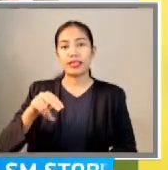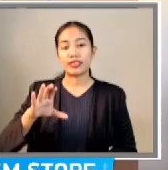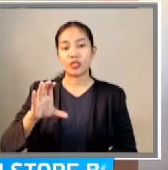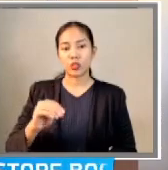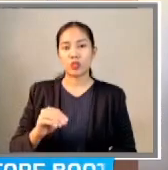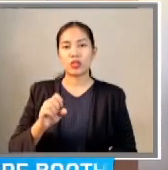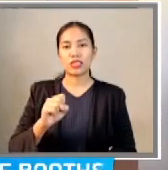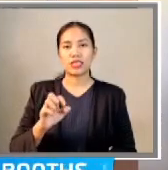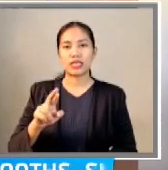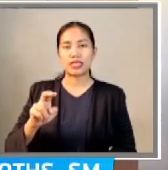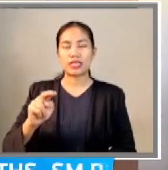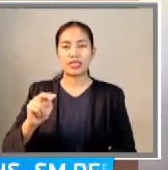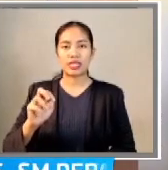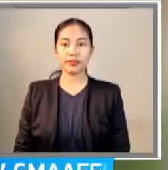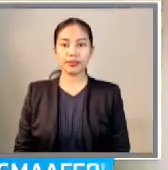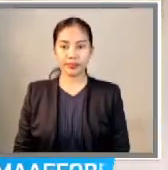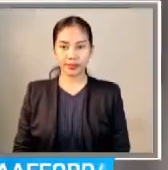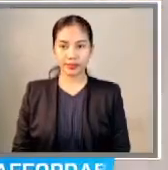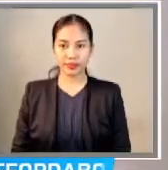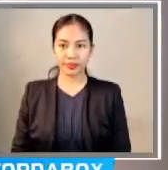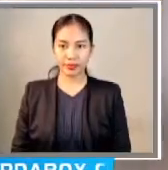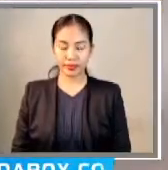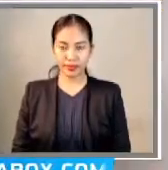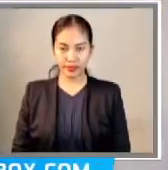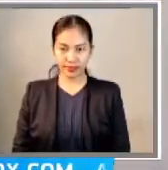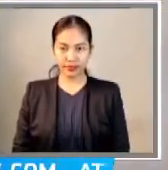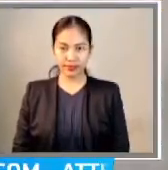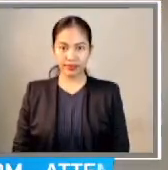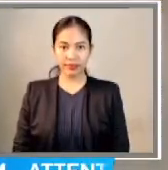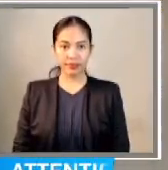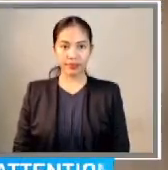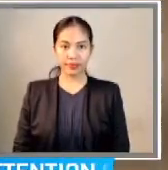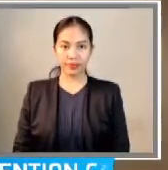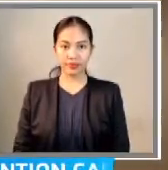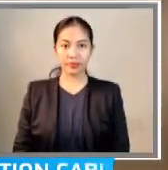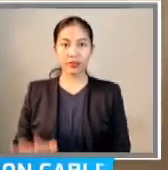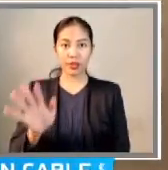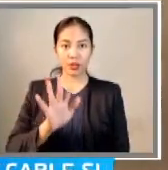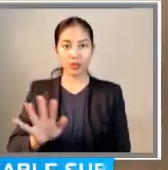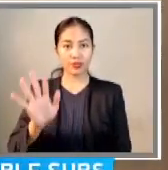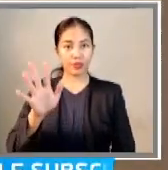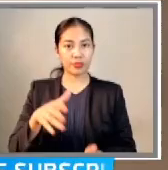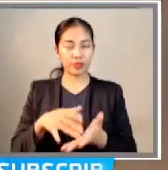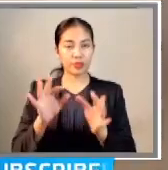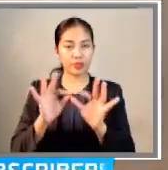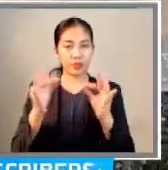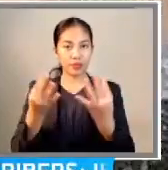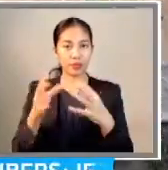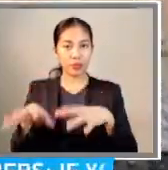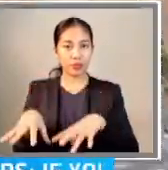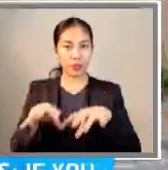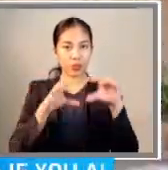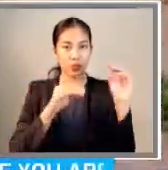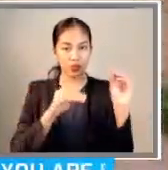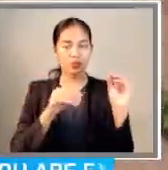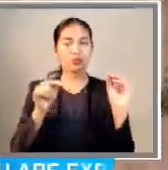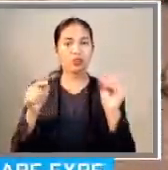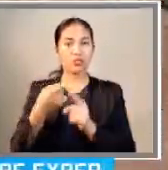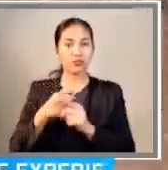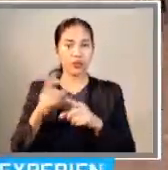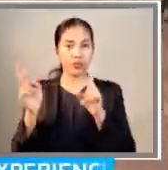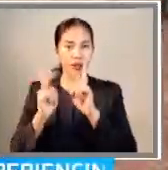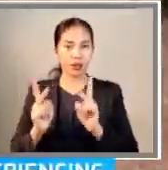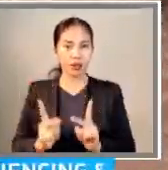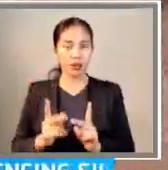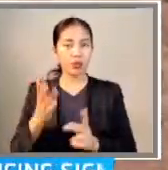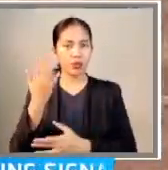GMA Integrated News. Halos 5,000 pamilya ang inilika sa Brooks Point sa Palawan. Kasunod ito ng walang patid na